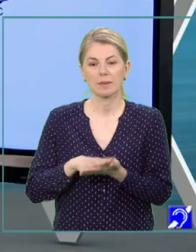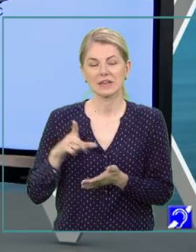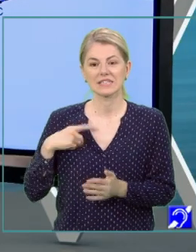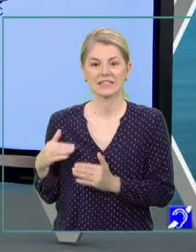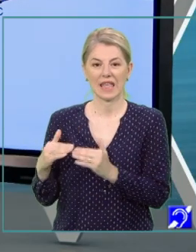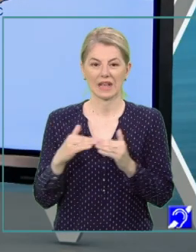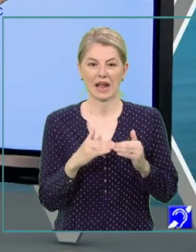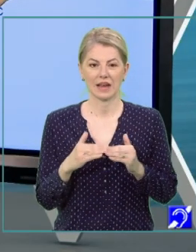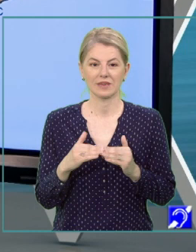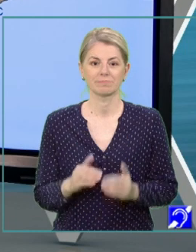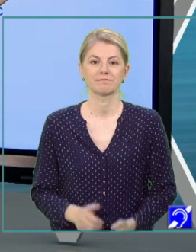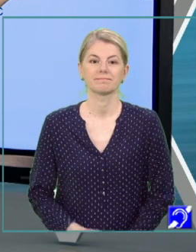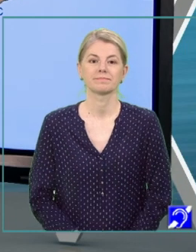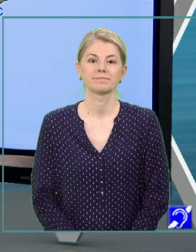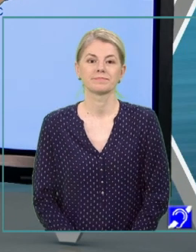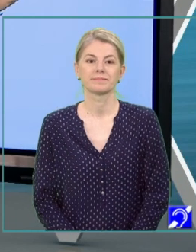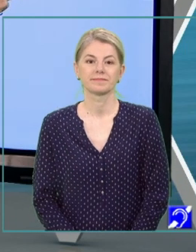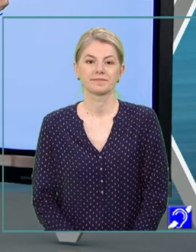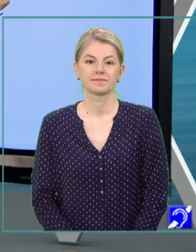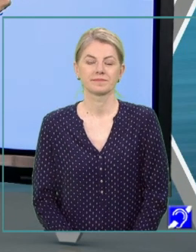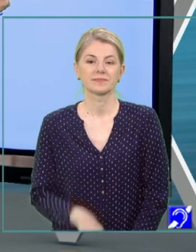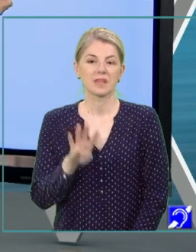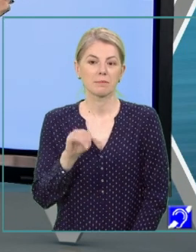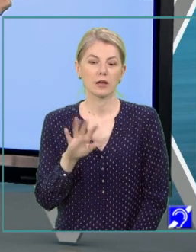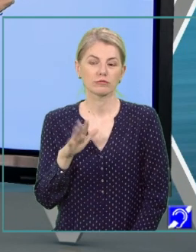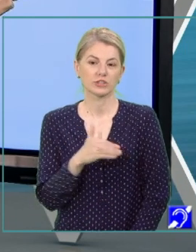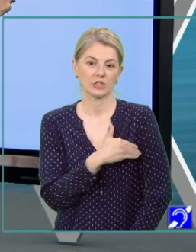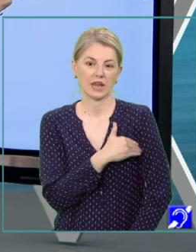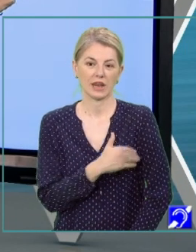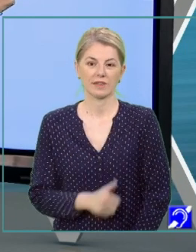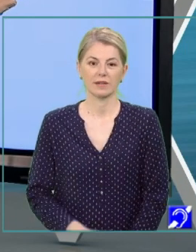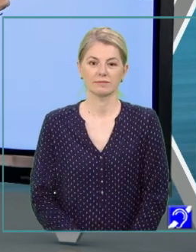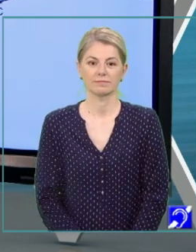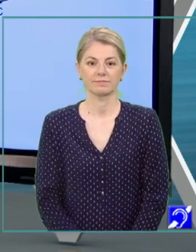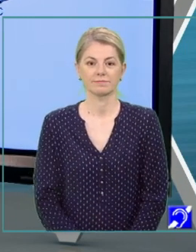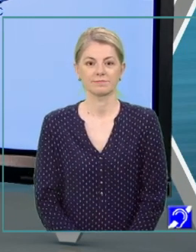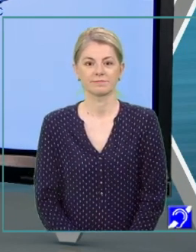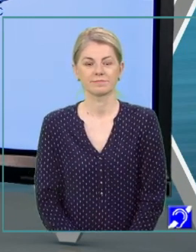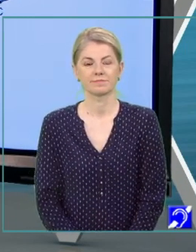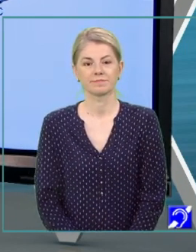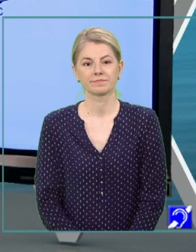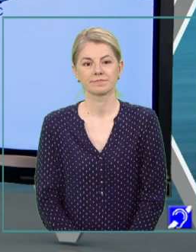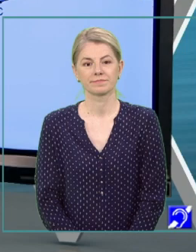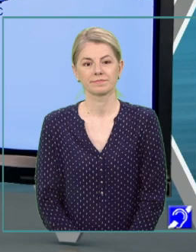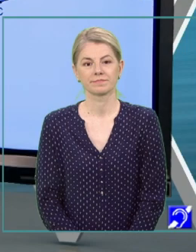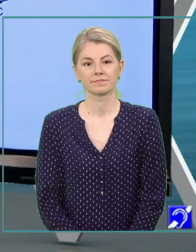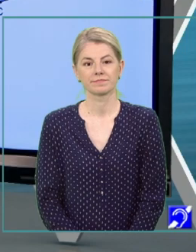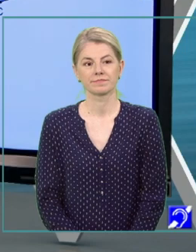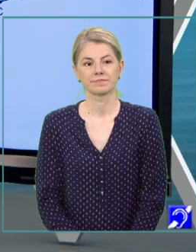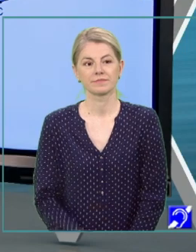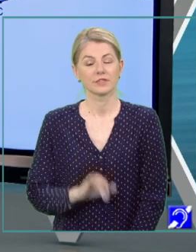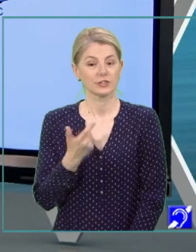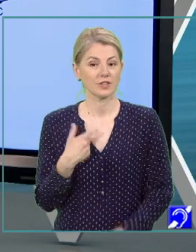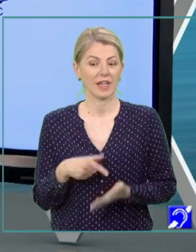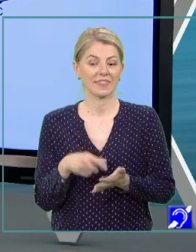triunghiului dreptunghic isoscel sunt unghiuri de 45 de grade. Și